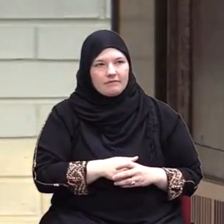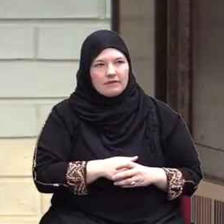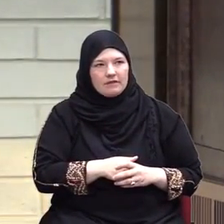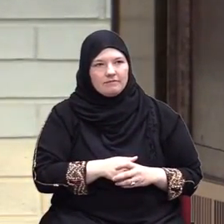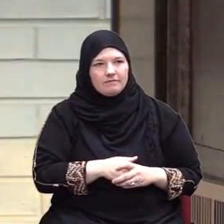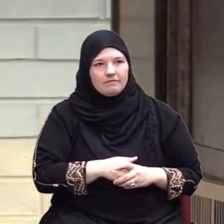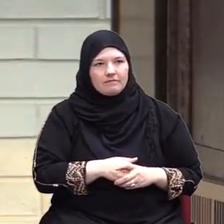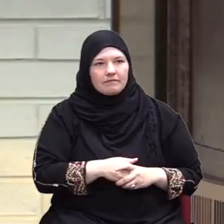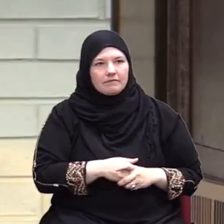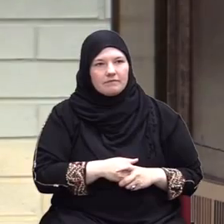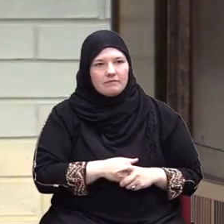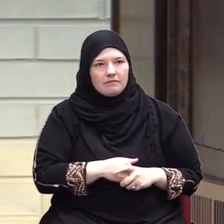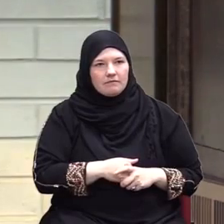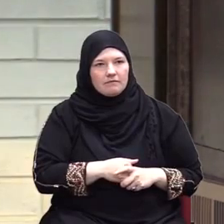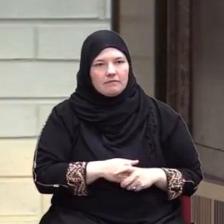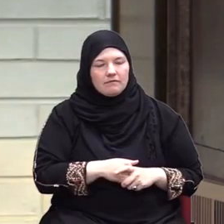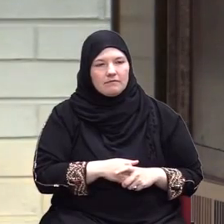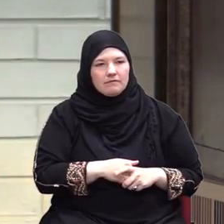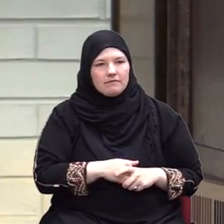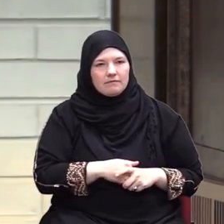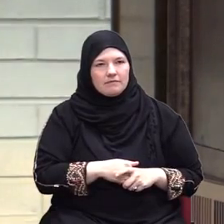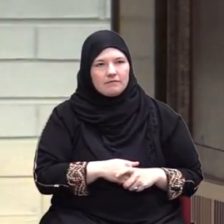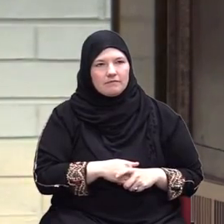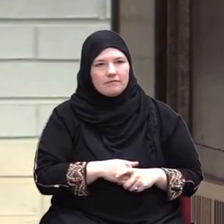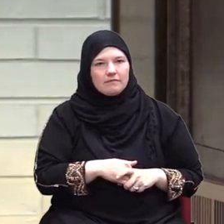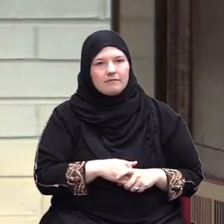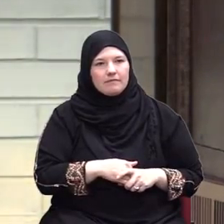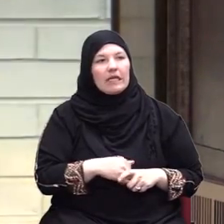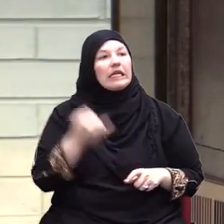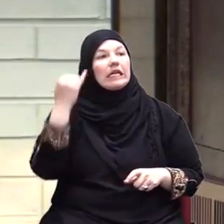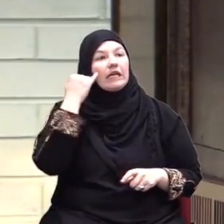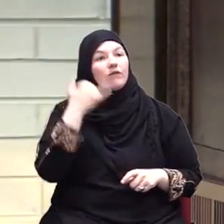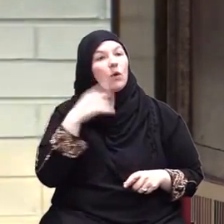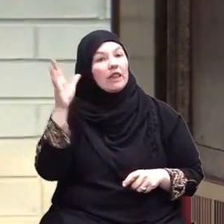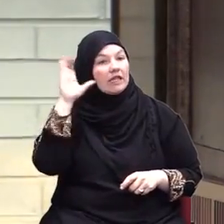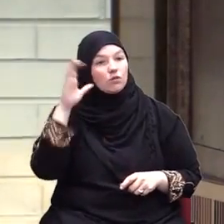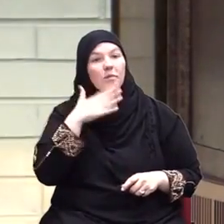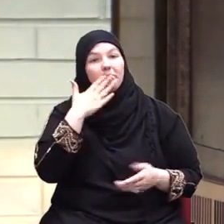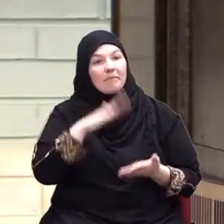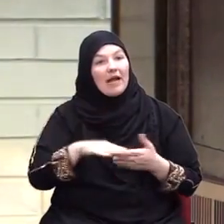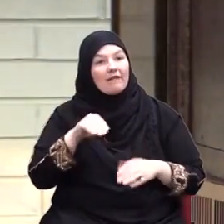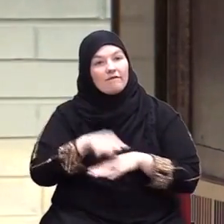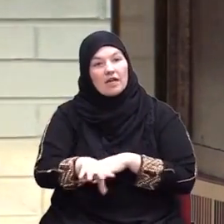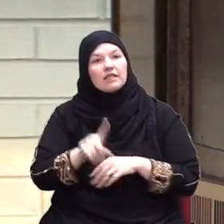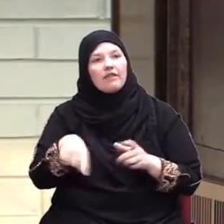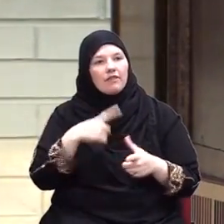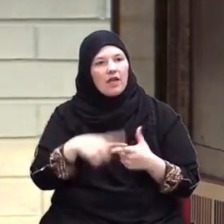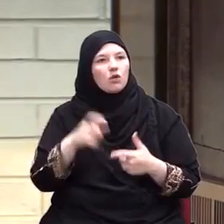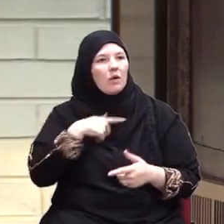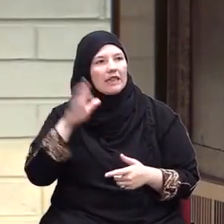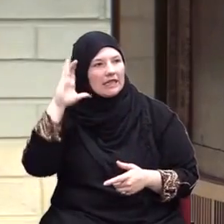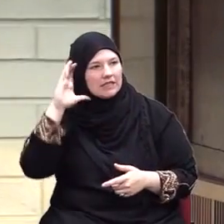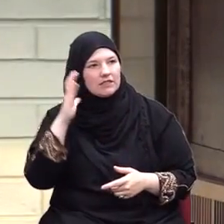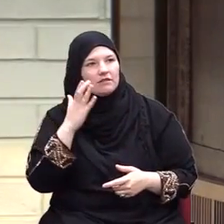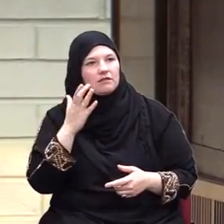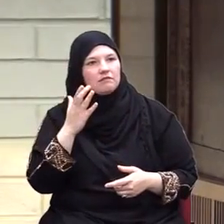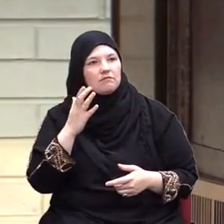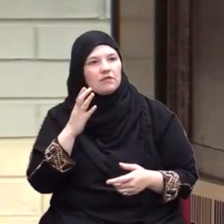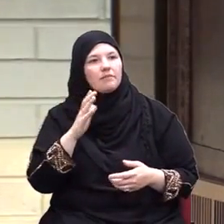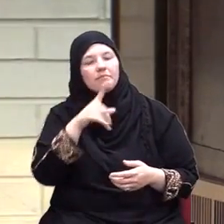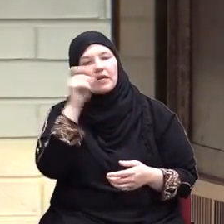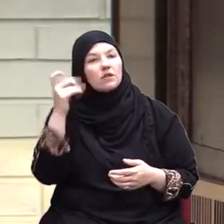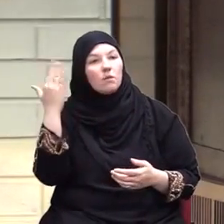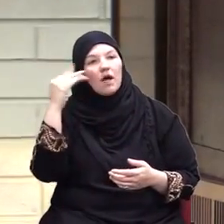قَلْبَهُ. Don't let a corrupt person corrupt you by his corruption,